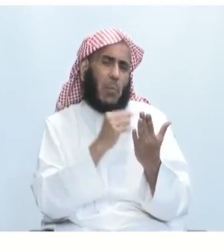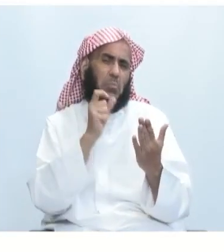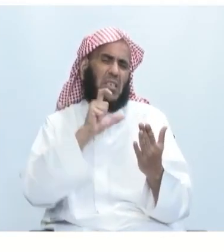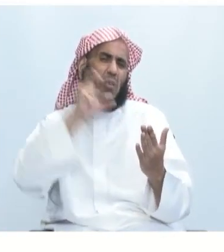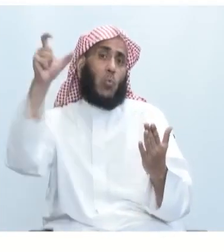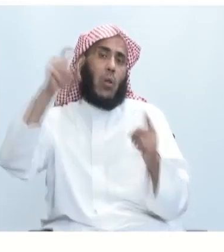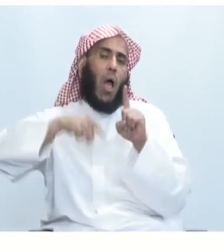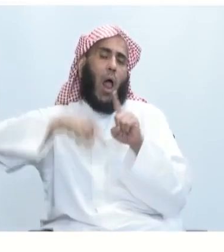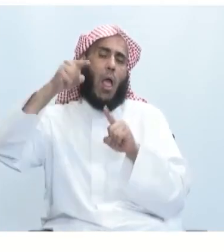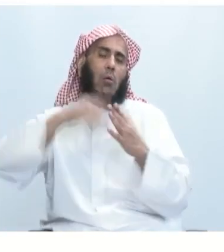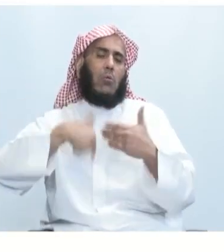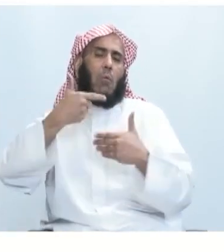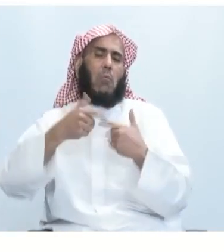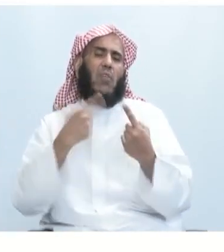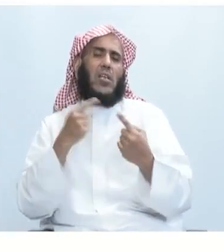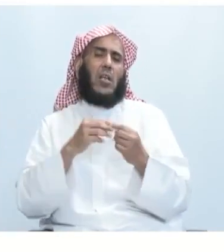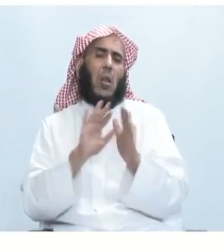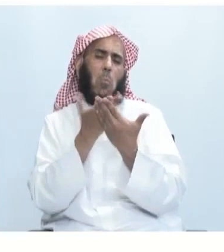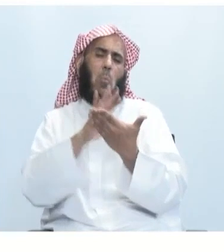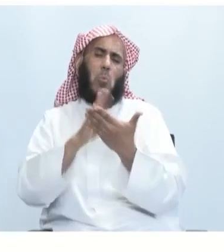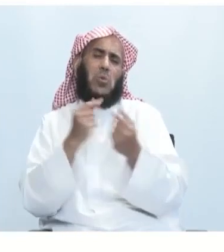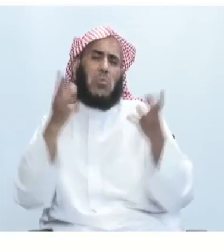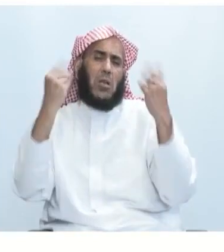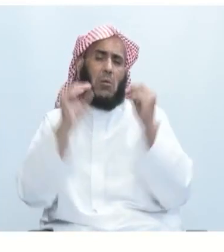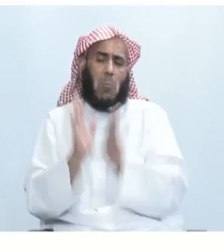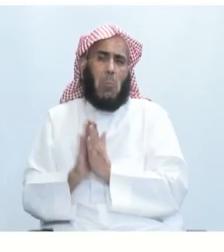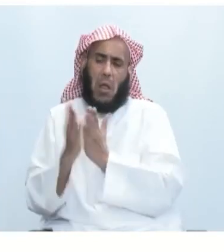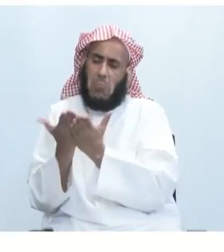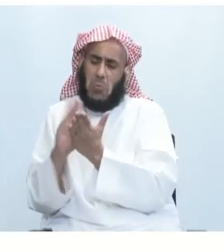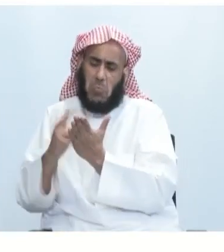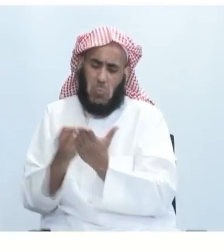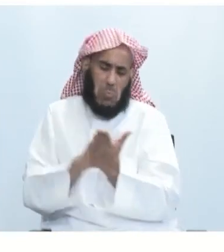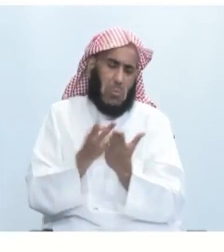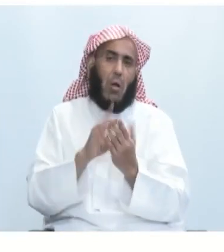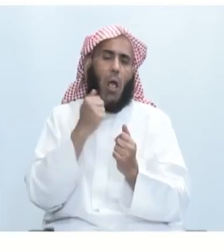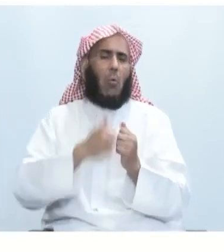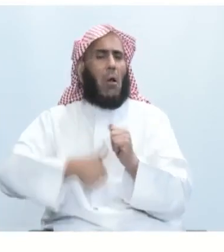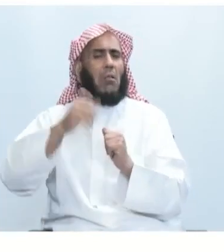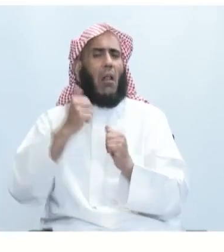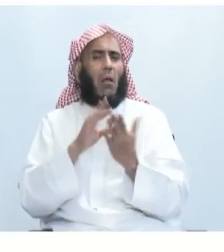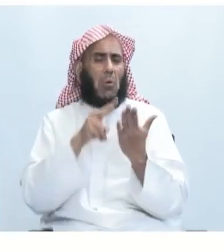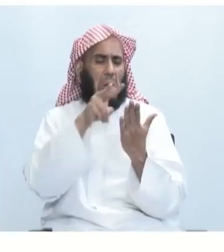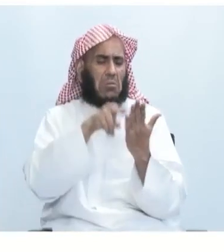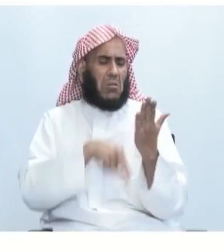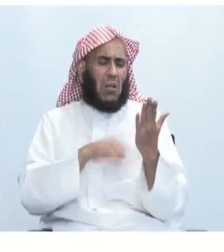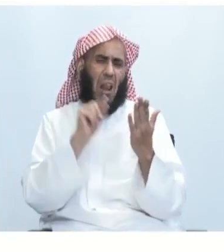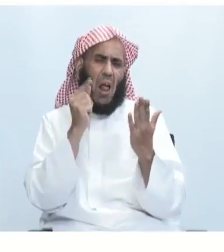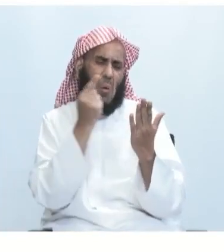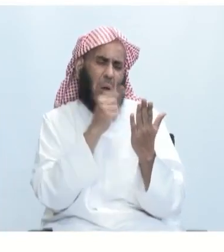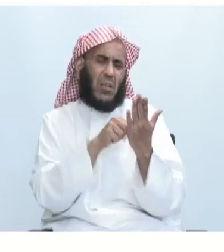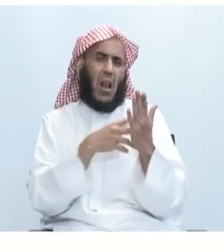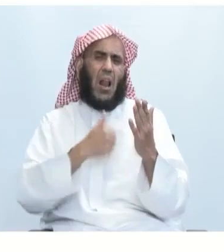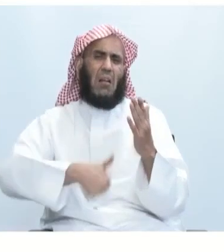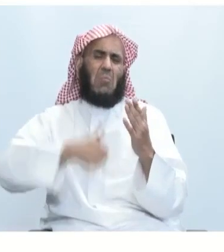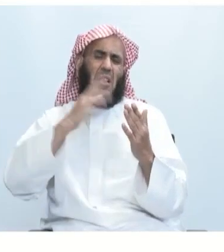عال وساكون في حاجه الى معجم علمي بجواري ولن اكون قادرا على قراءه تلك العلامات التي لا